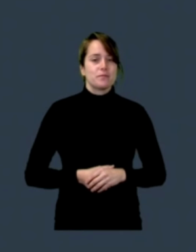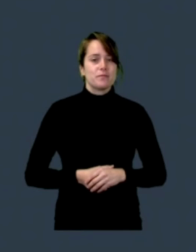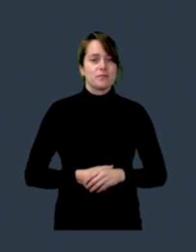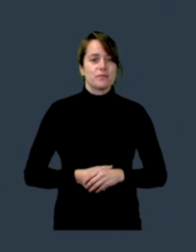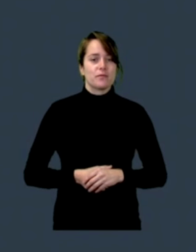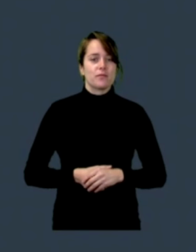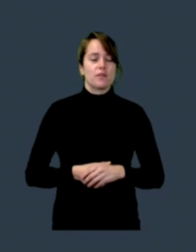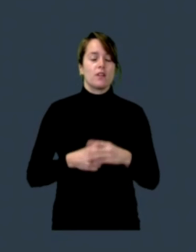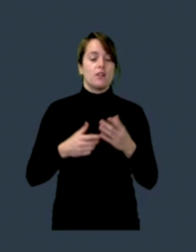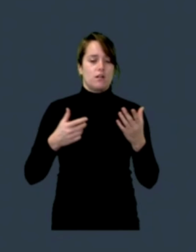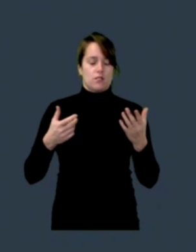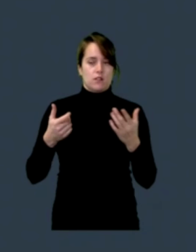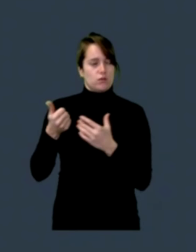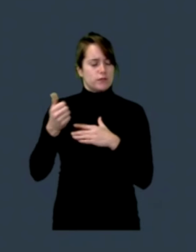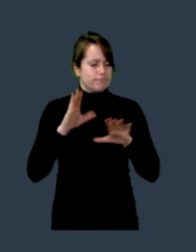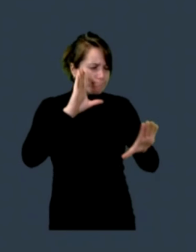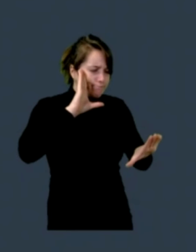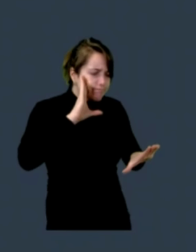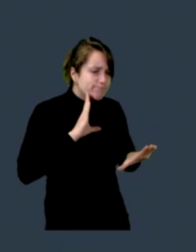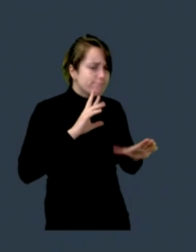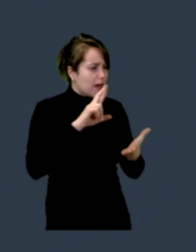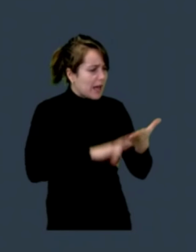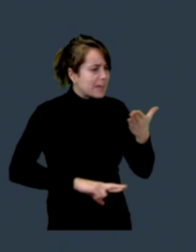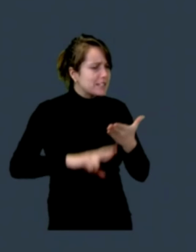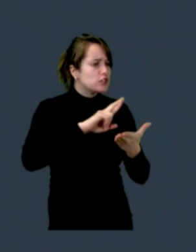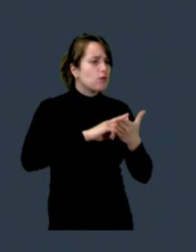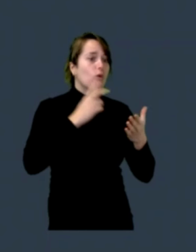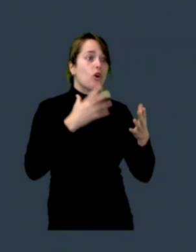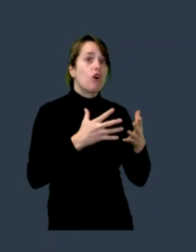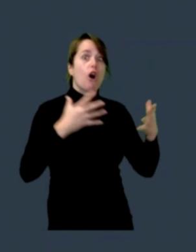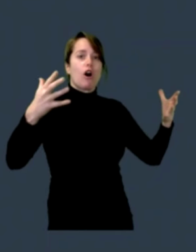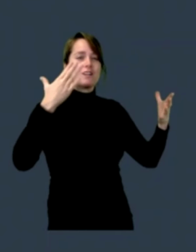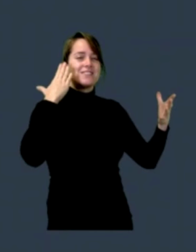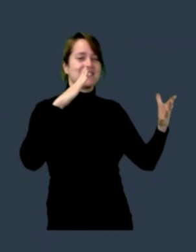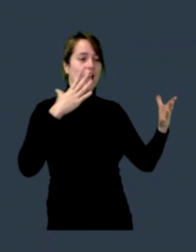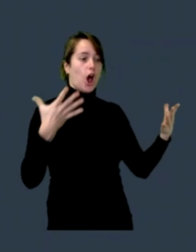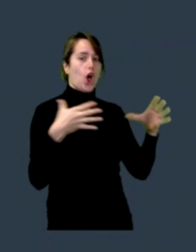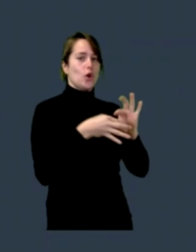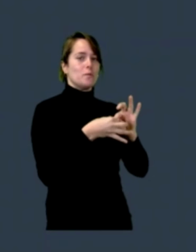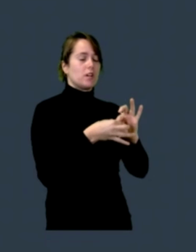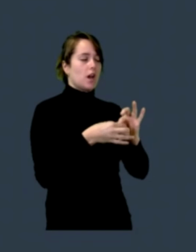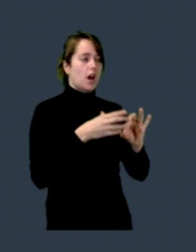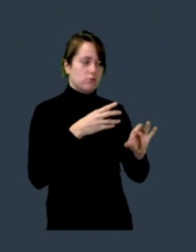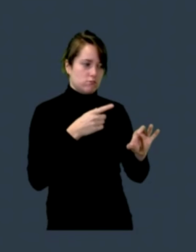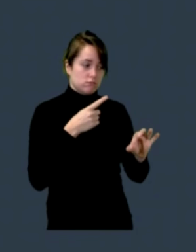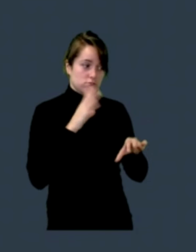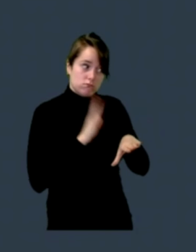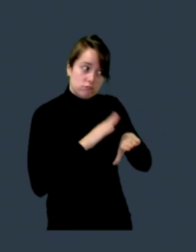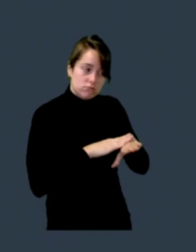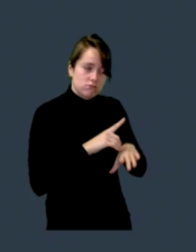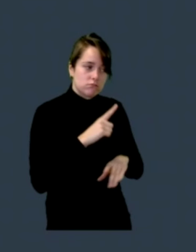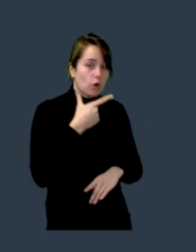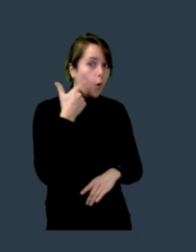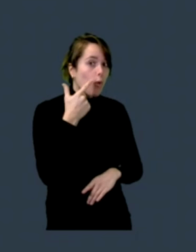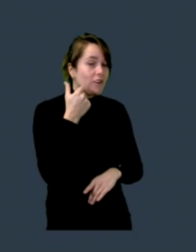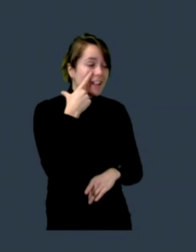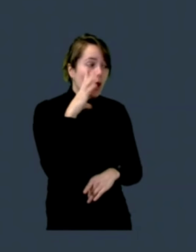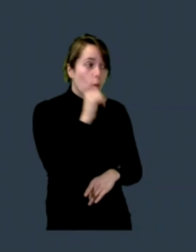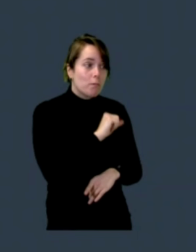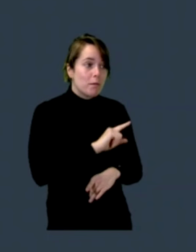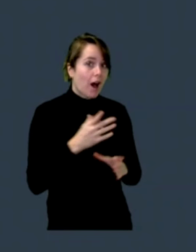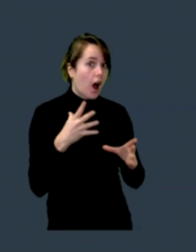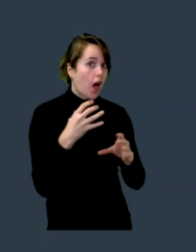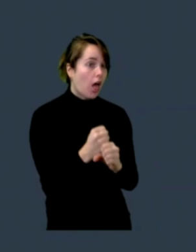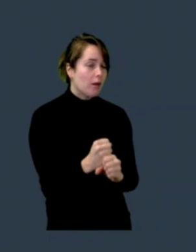à ce que dans la grande région, l'Auvergne ne soit jamais oubliée. Et je me souviens